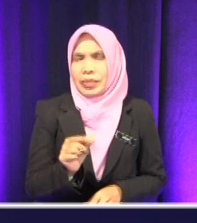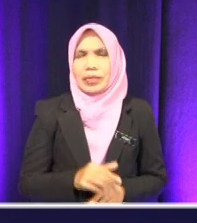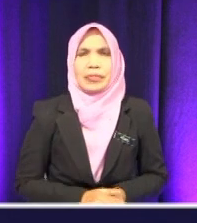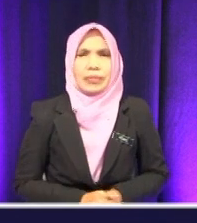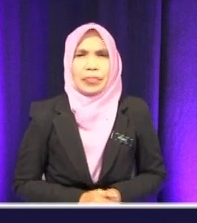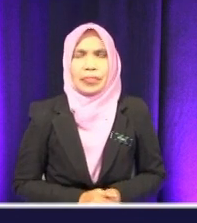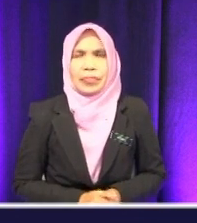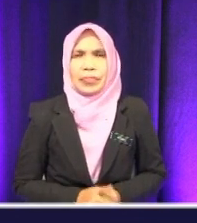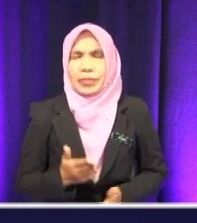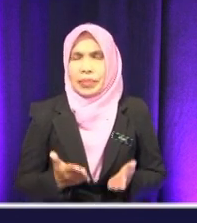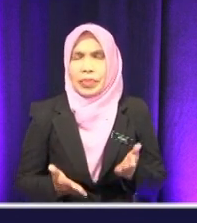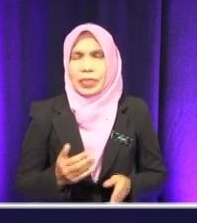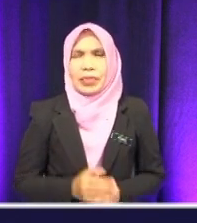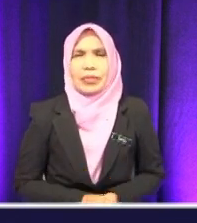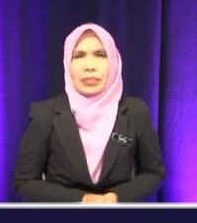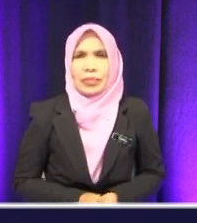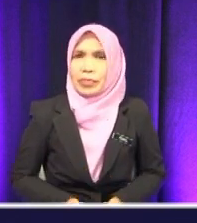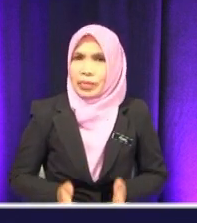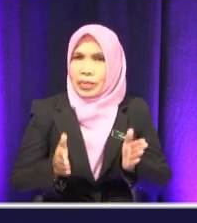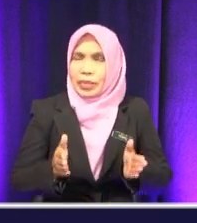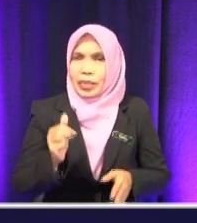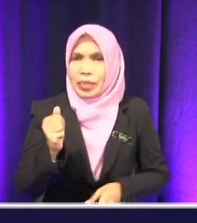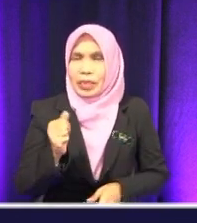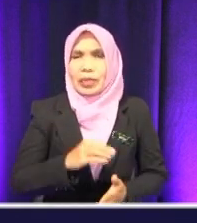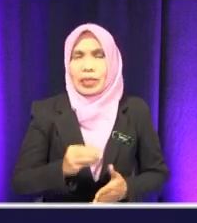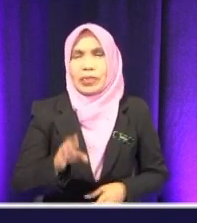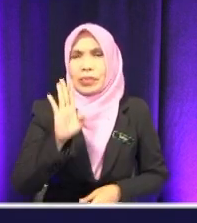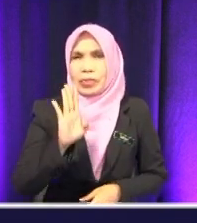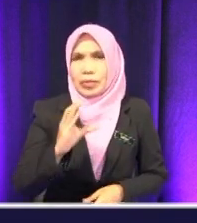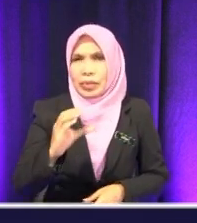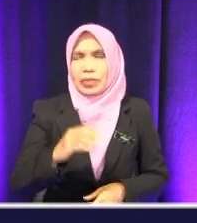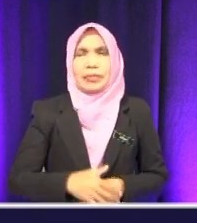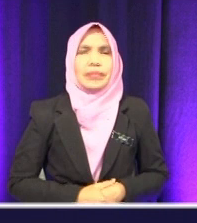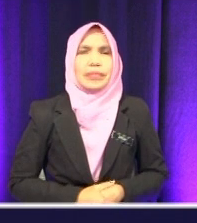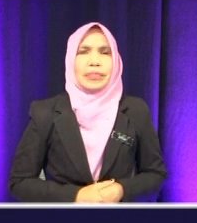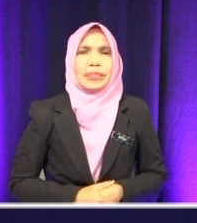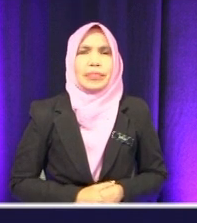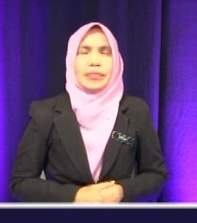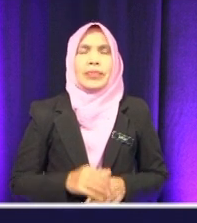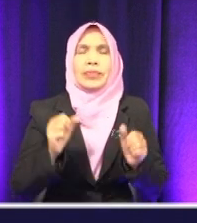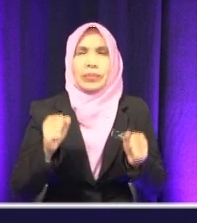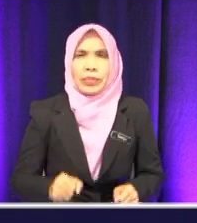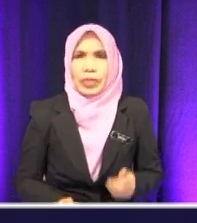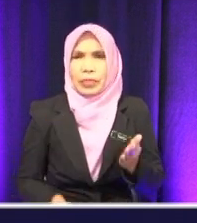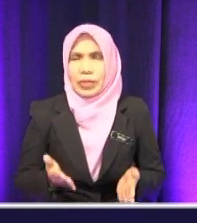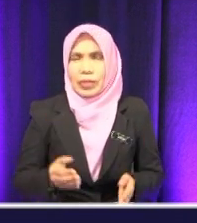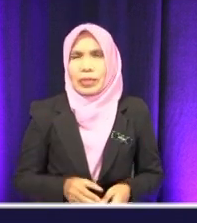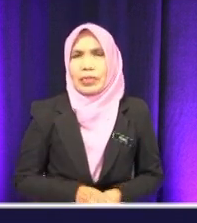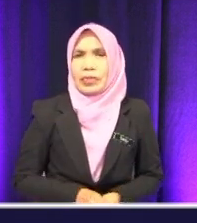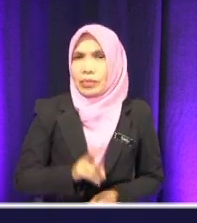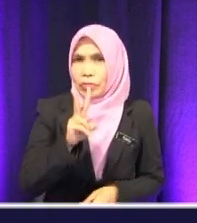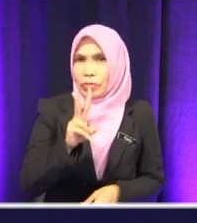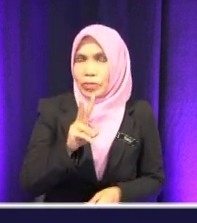apa jalan yang tak singkat boleh bandingkan kedua-dua atau boleh bandingkan salah satu oke atas